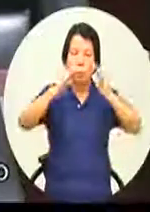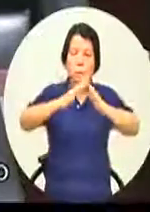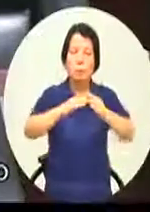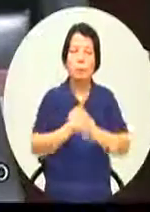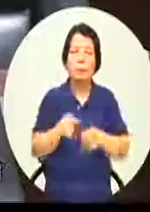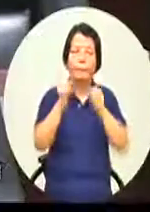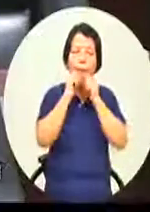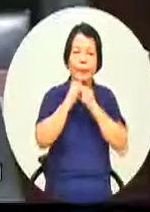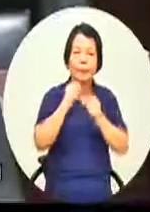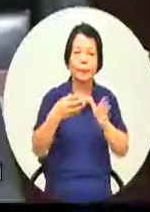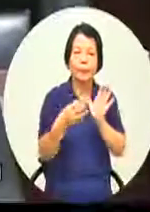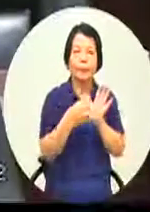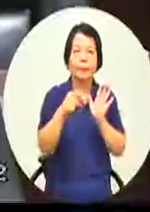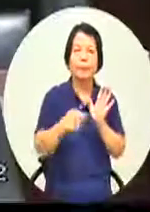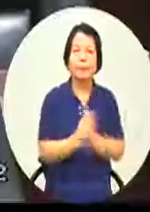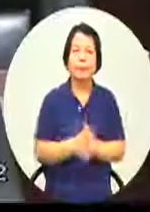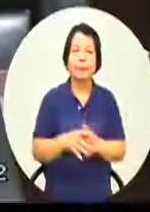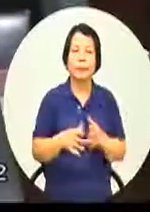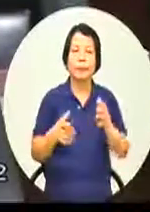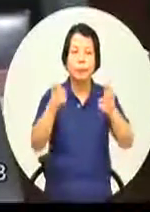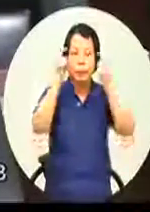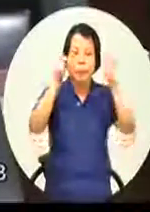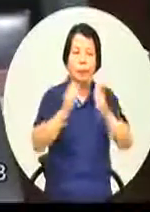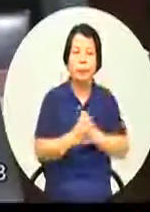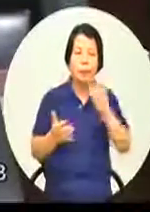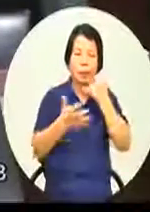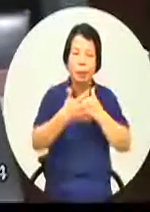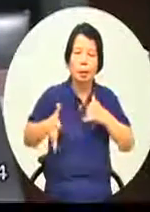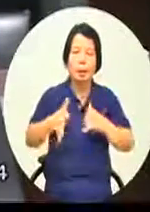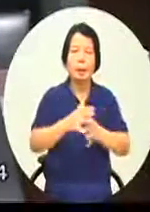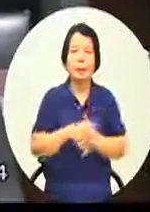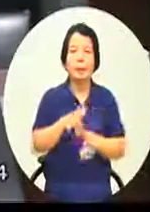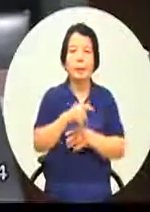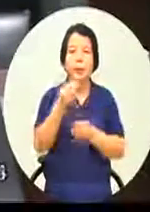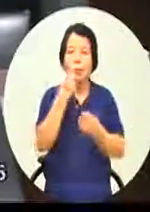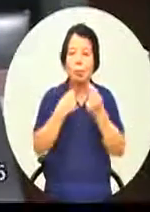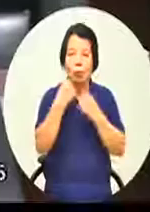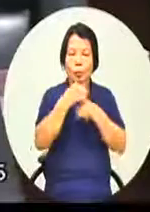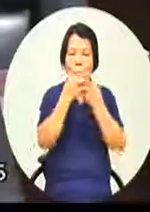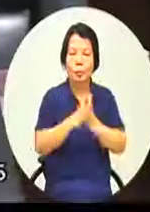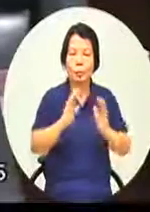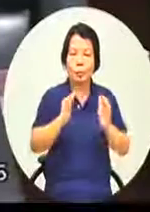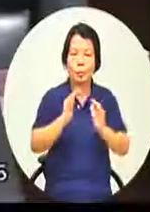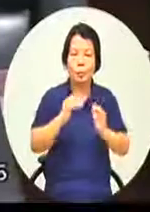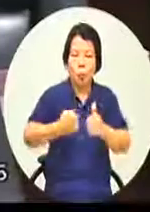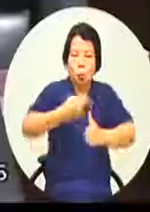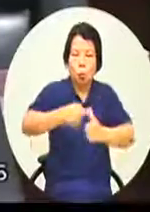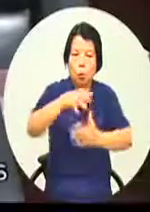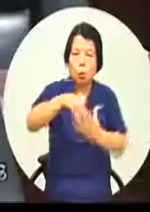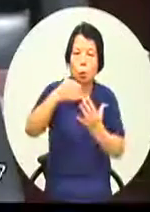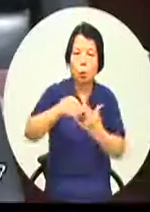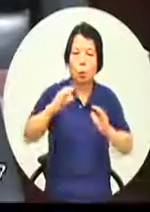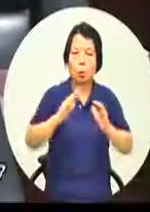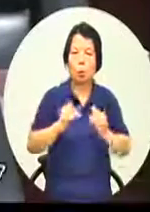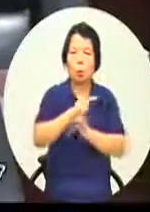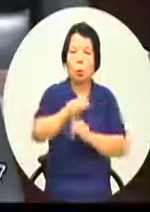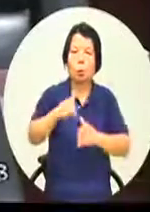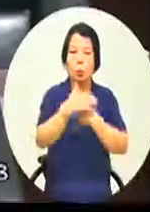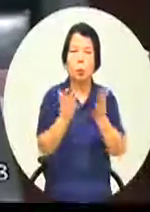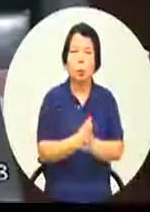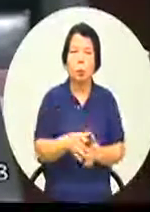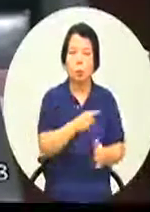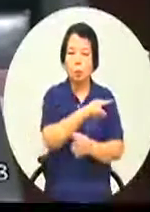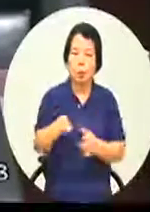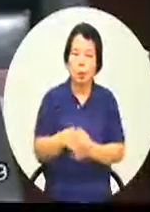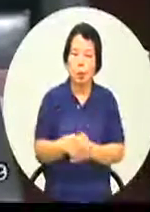牌，吼，我们的高雄海味、高雄首选等等，怎么样让我们的这些好的农产品直接到消